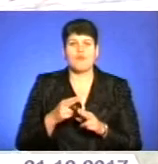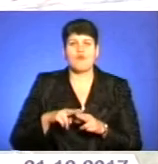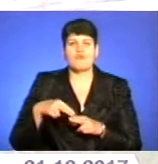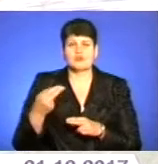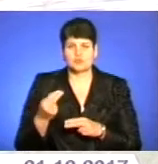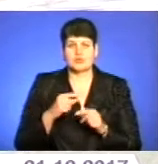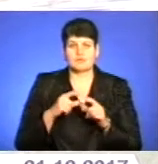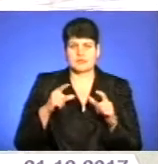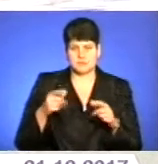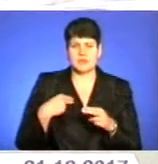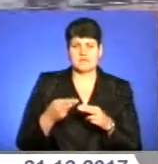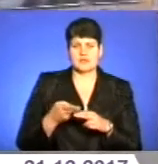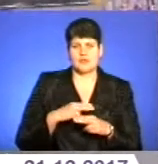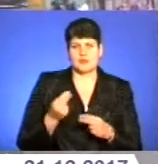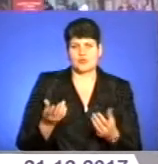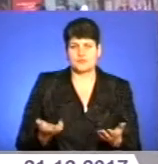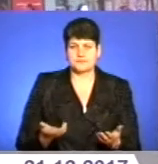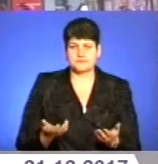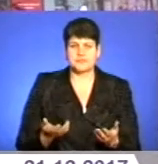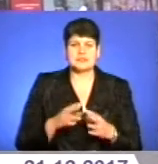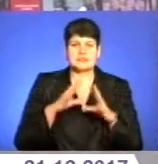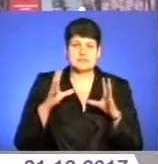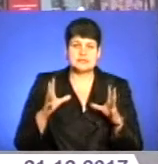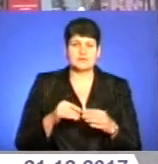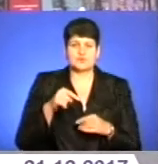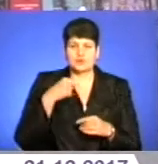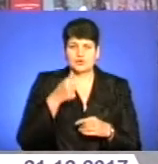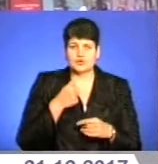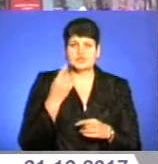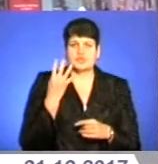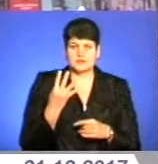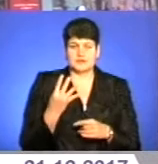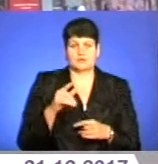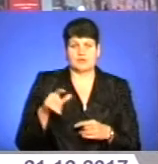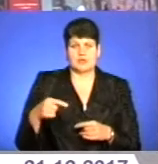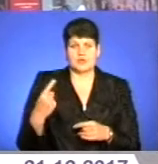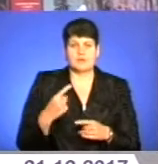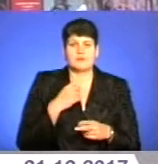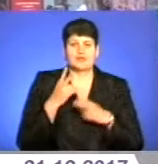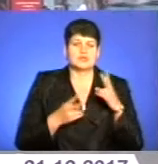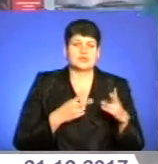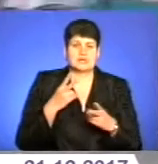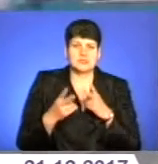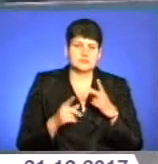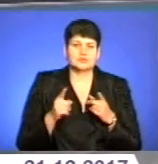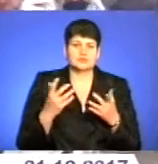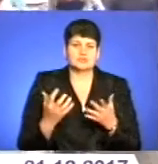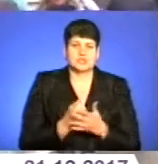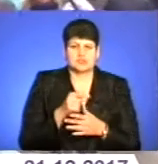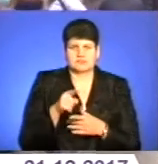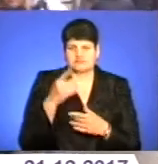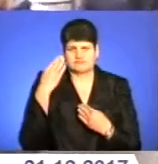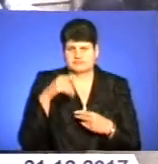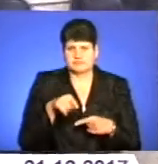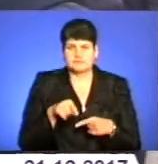і мені повертали кошти. Загалом цьогоріч лише четверо мешканців області поскаржились, що знайшли у продуктах сторонні предмети.